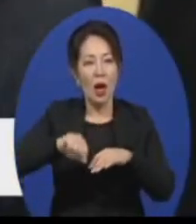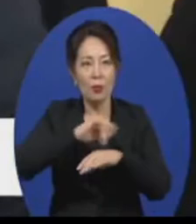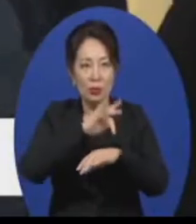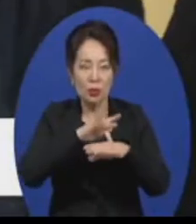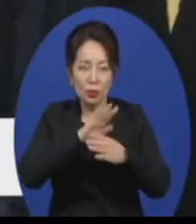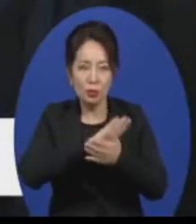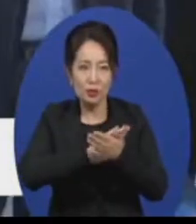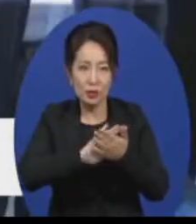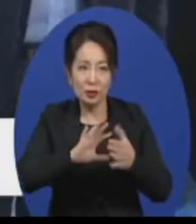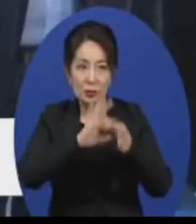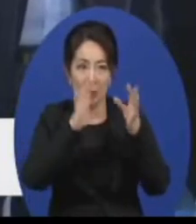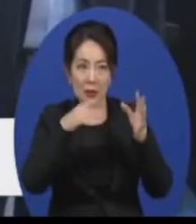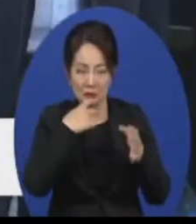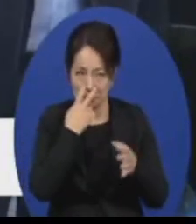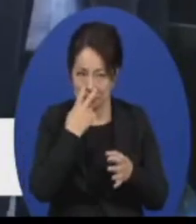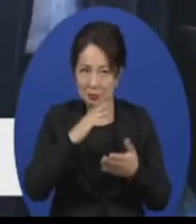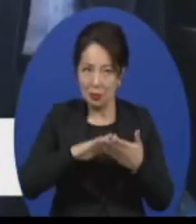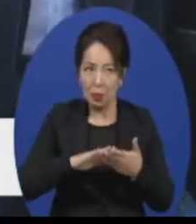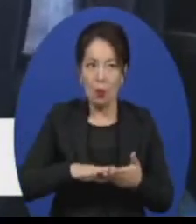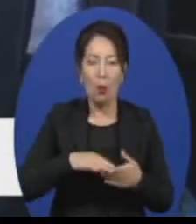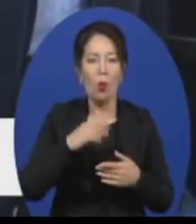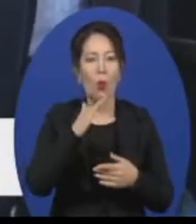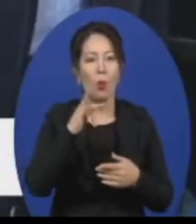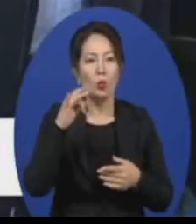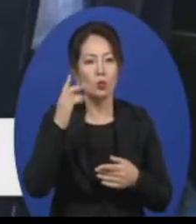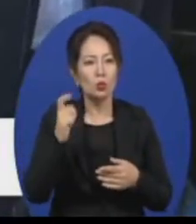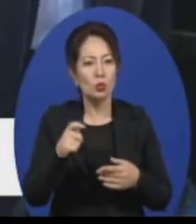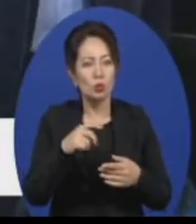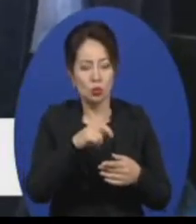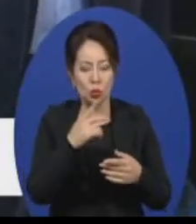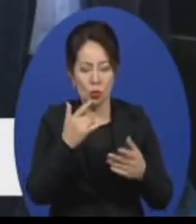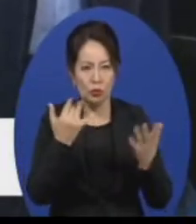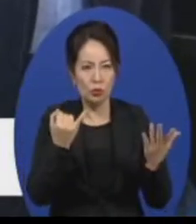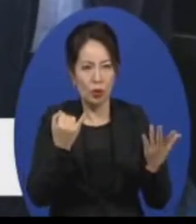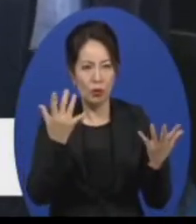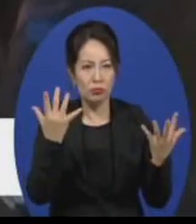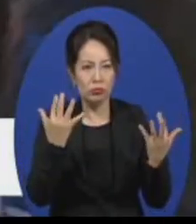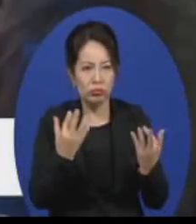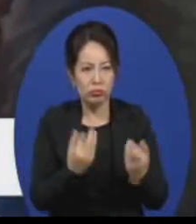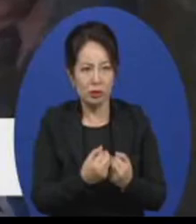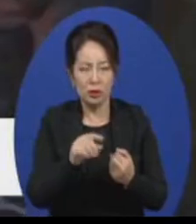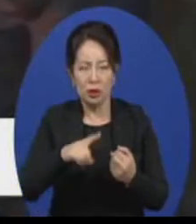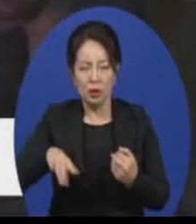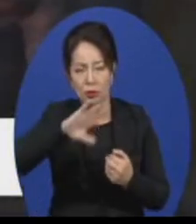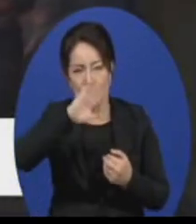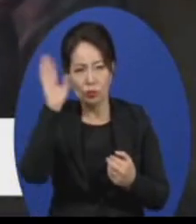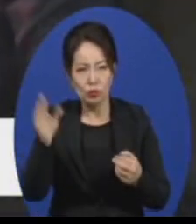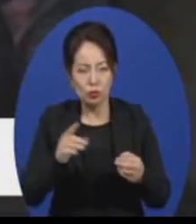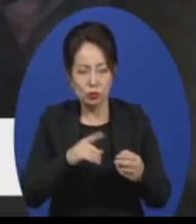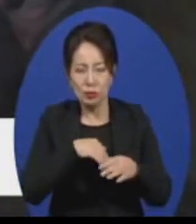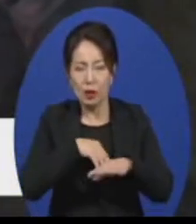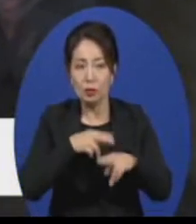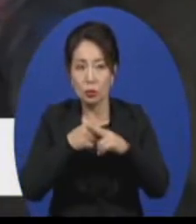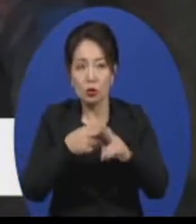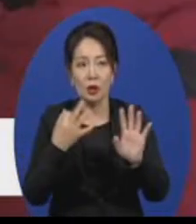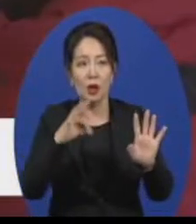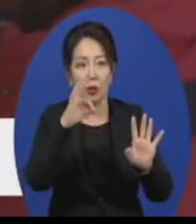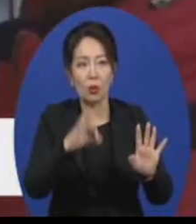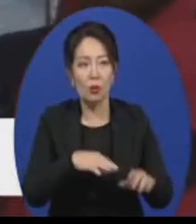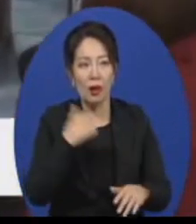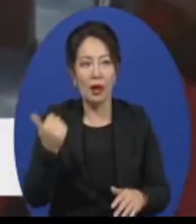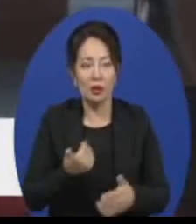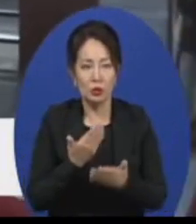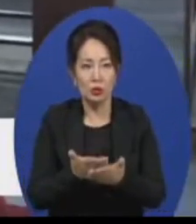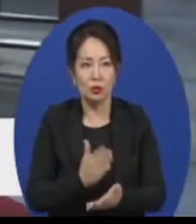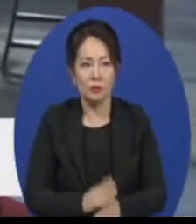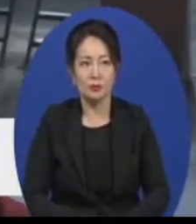үйл ажиллагаатай танилцсан. Уурын зурхны 6 яндан цөөлж төвийн дулаан хангамжийг 100% хангах станц одоогоор 80% нь хангаж байгаа юм байна.